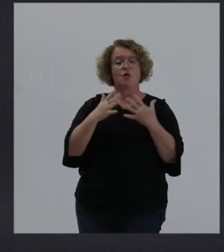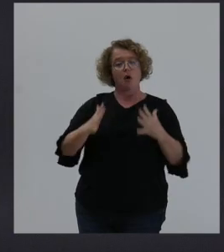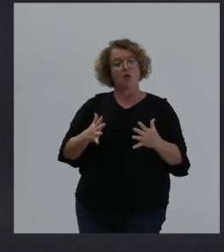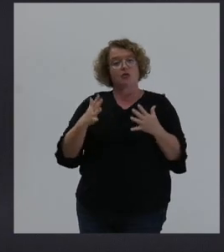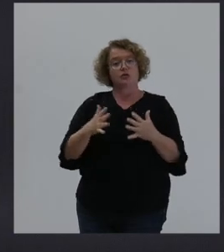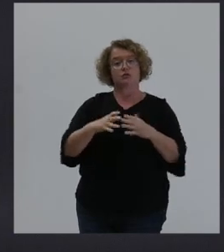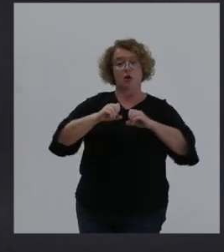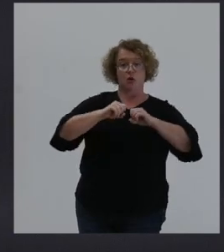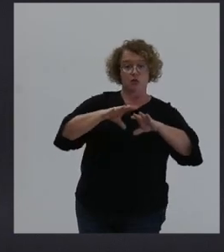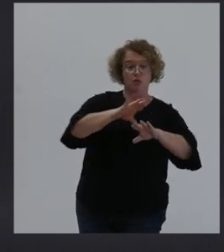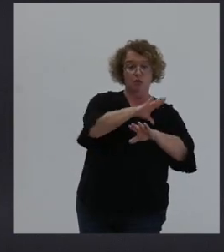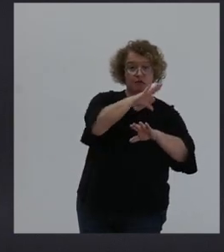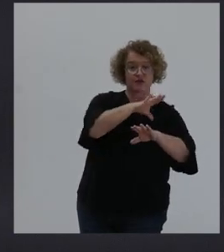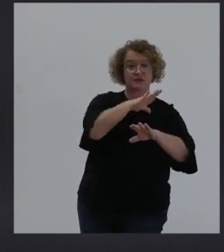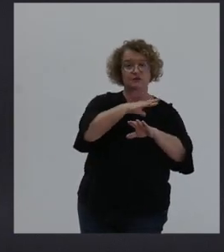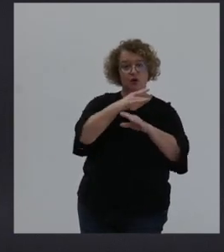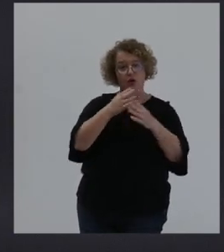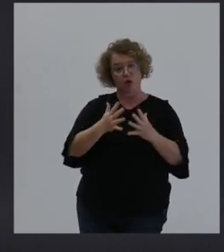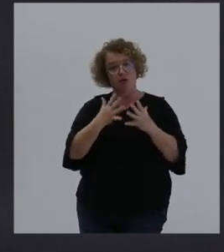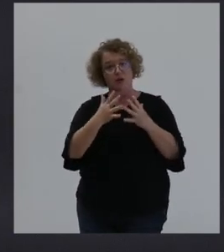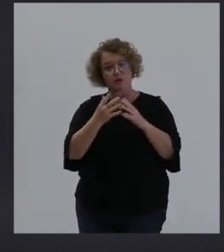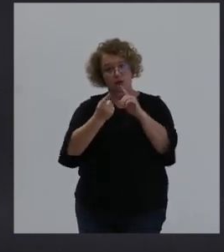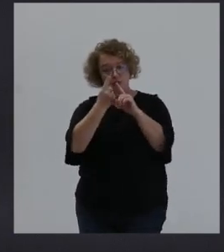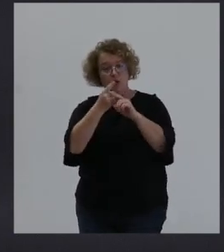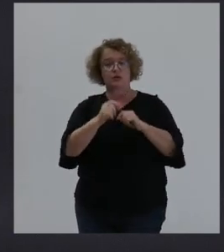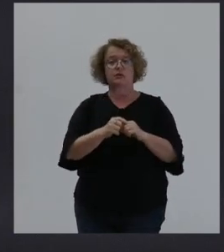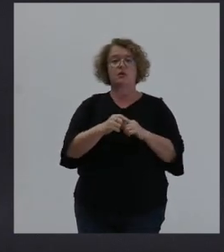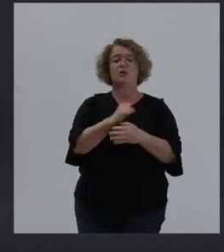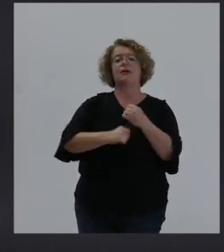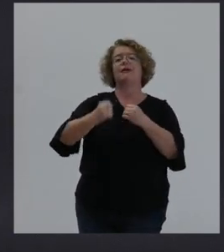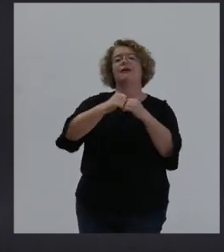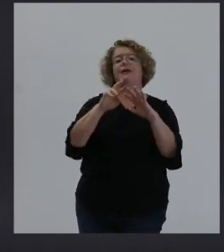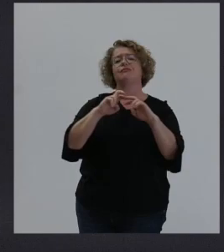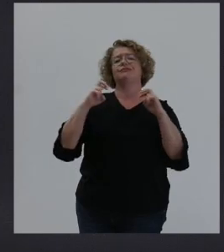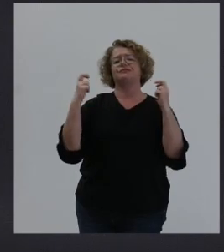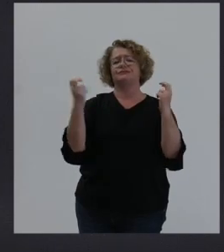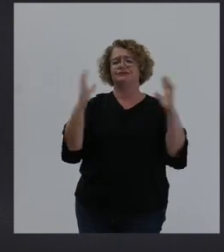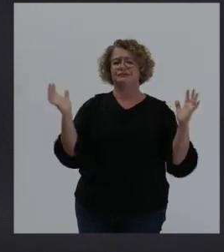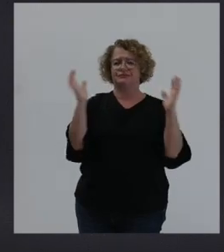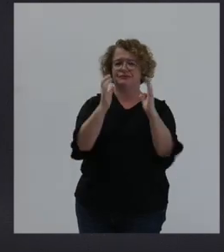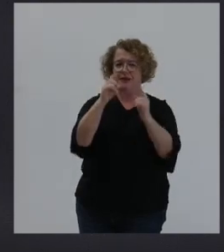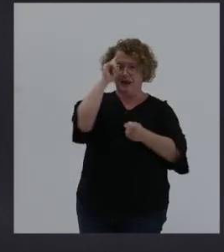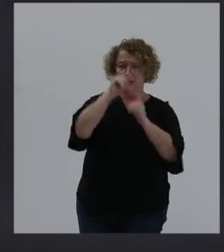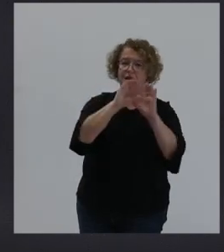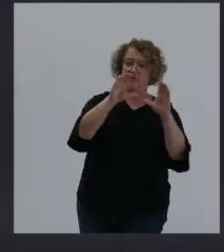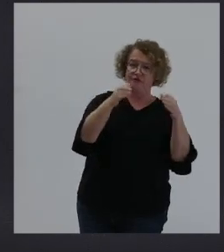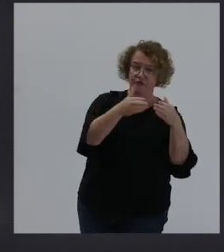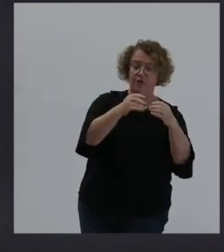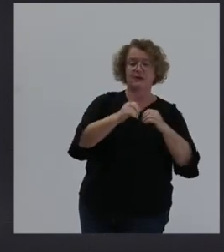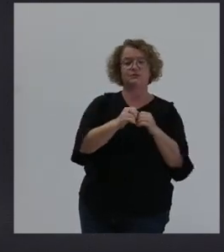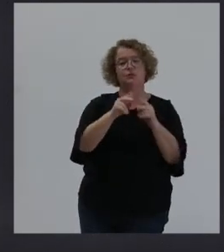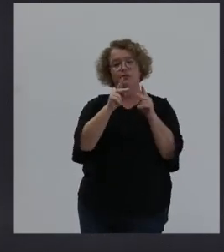l'engagement enseignant et de nos pratiques, en instaurant notamment des assises de la formation, c'est le concours des assises, de la formation et de la